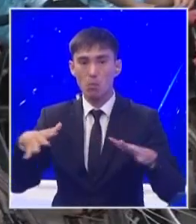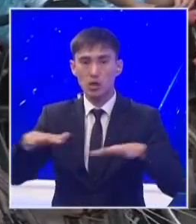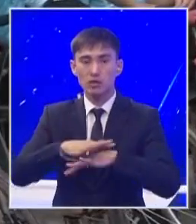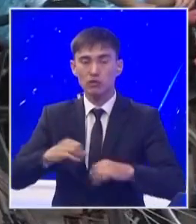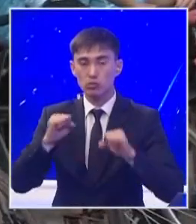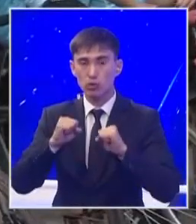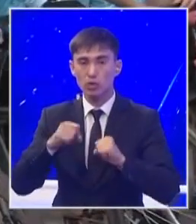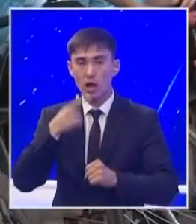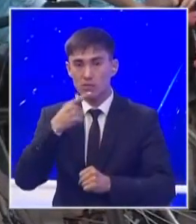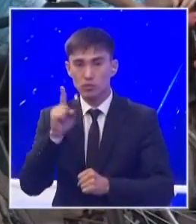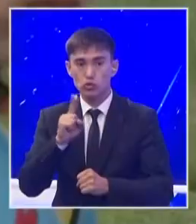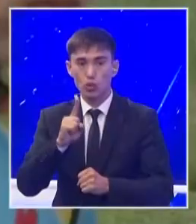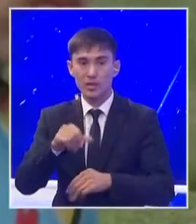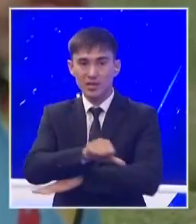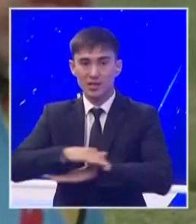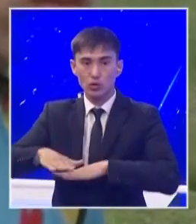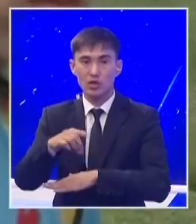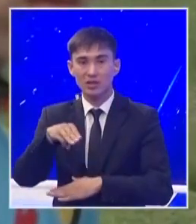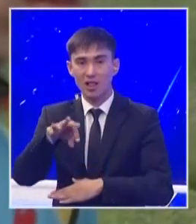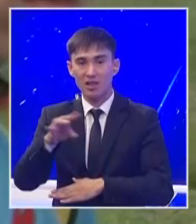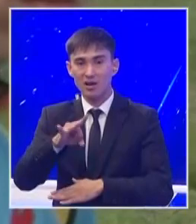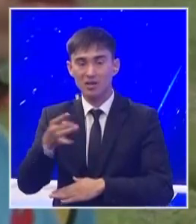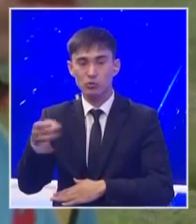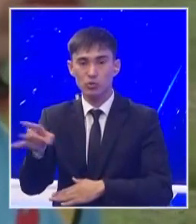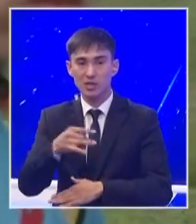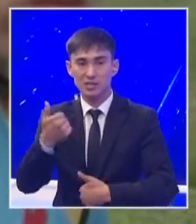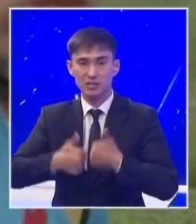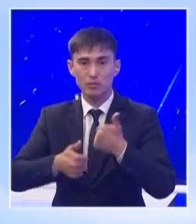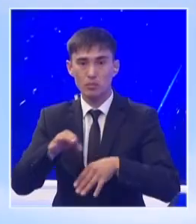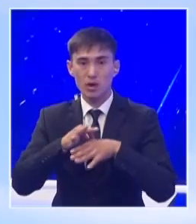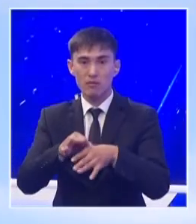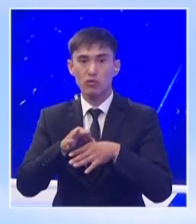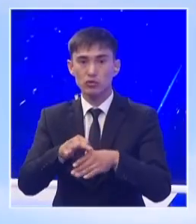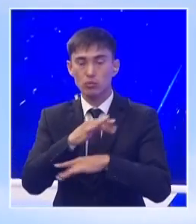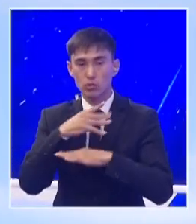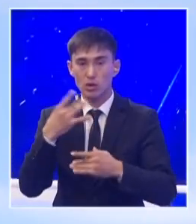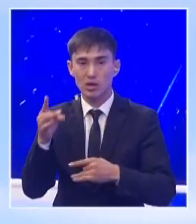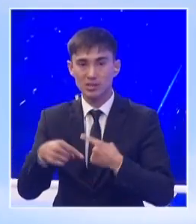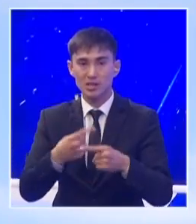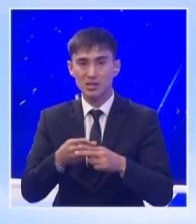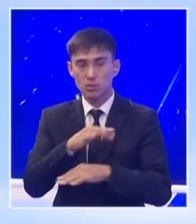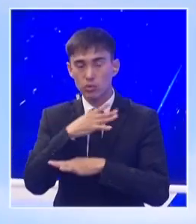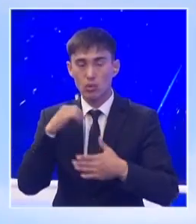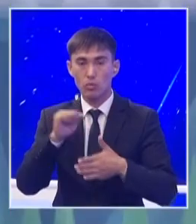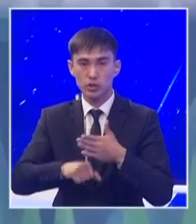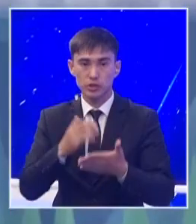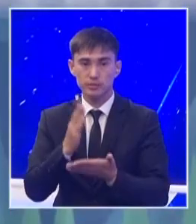спорта. Стоит отметить, на территории Талгара республиканские первенства проводятся не впервые, и на это есть масса